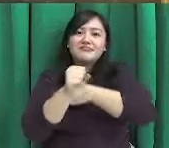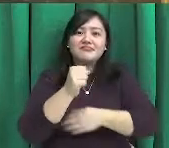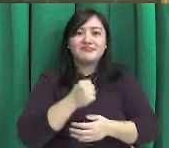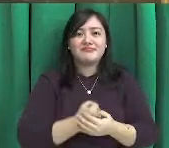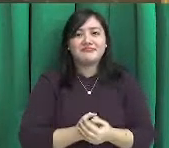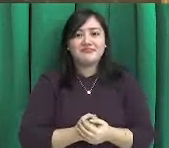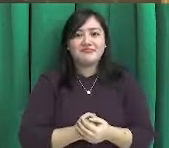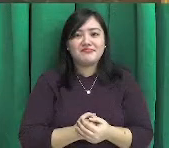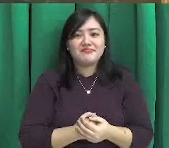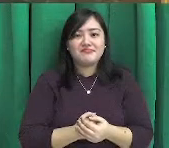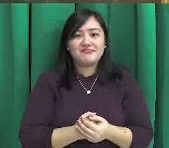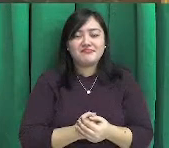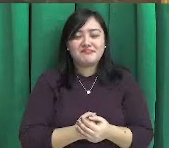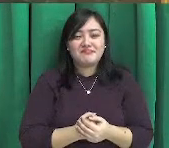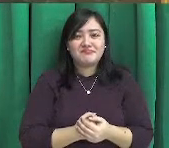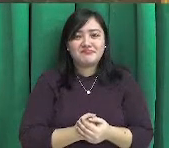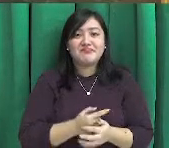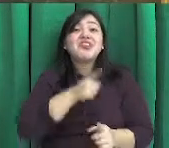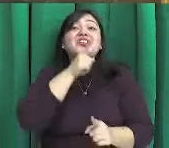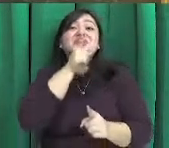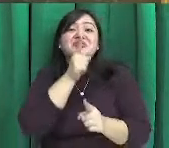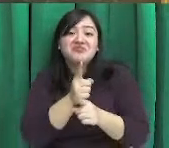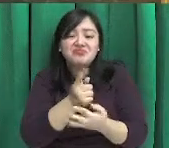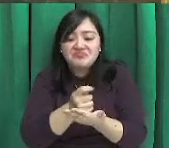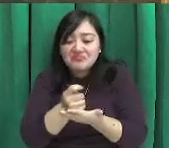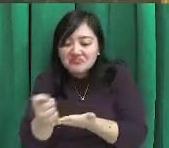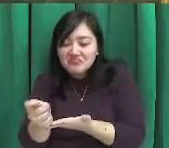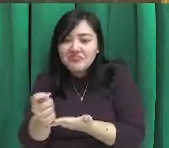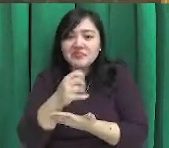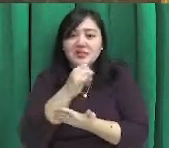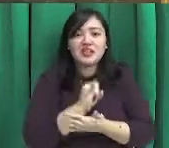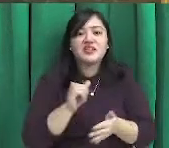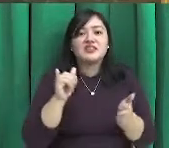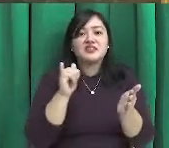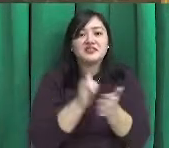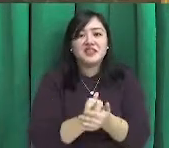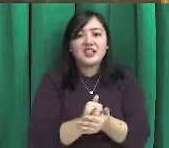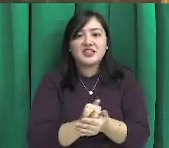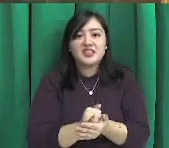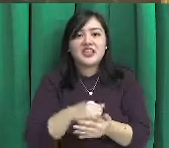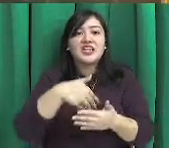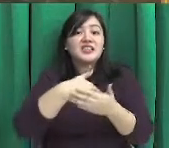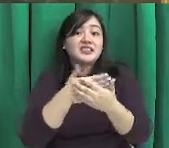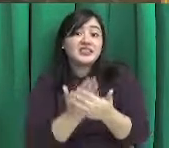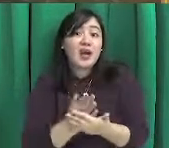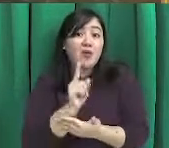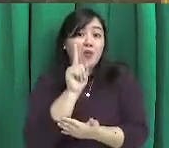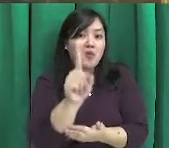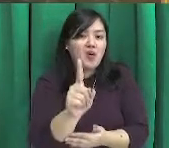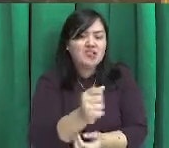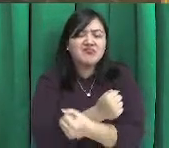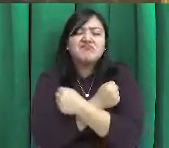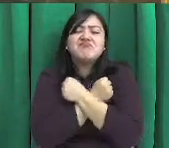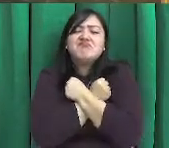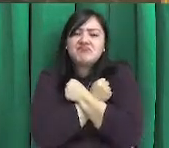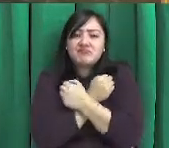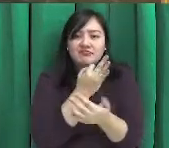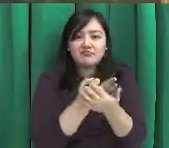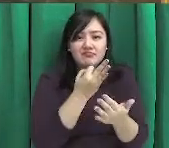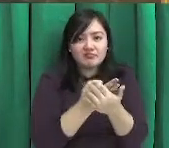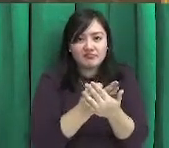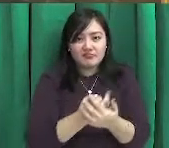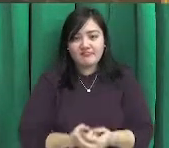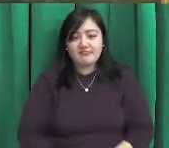pera. Ang sakit, ano? Aray. Pero yun ang totoo niyan. Pag hindi nyo napagsama yan, kayong